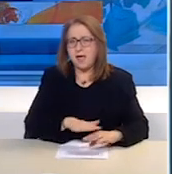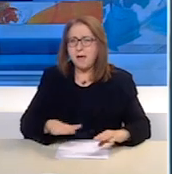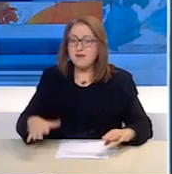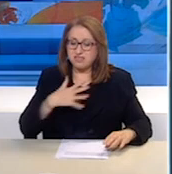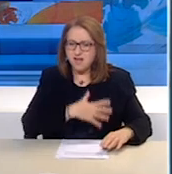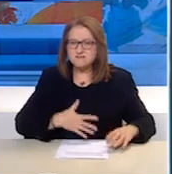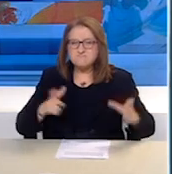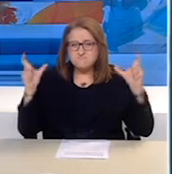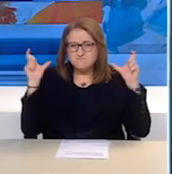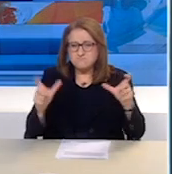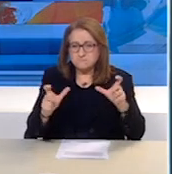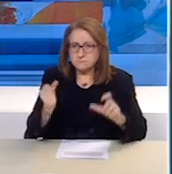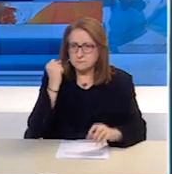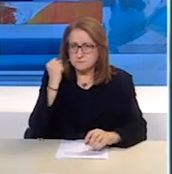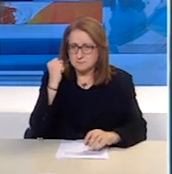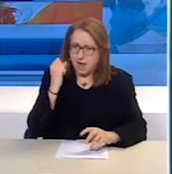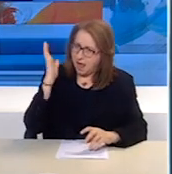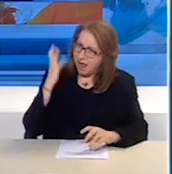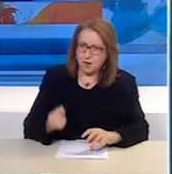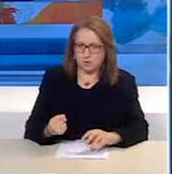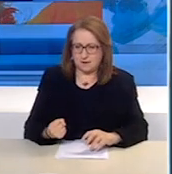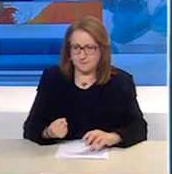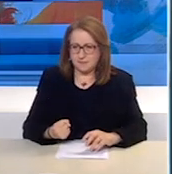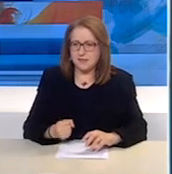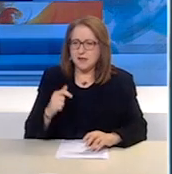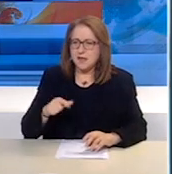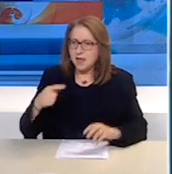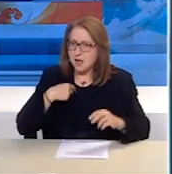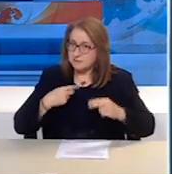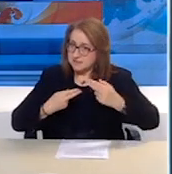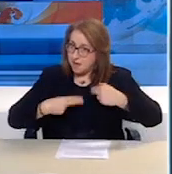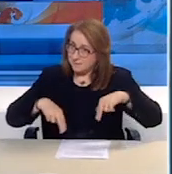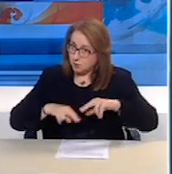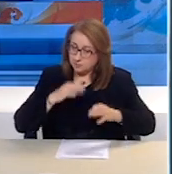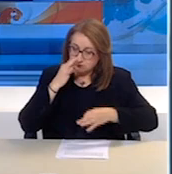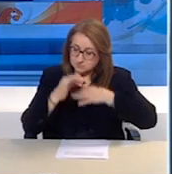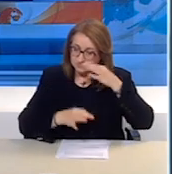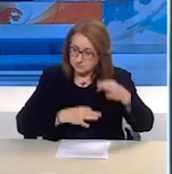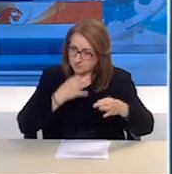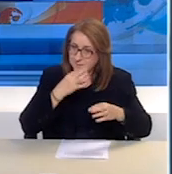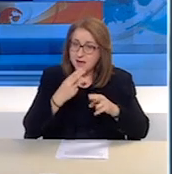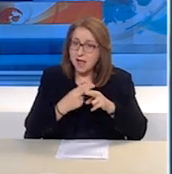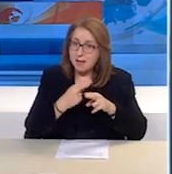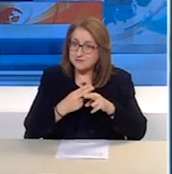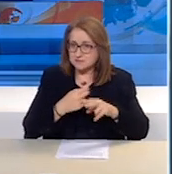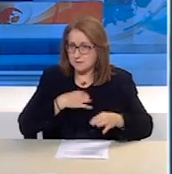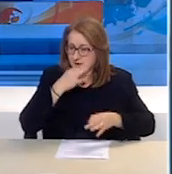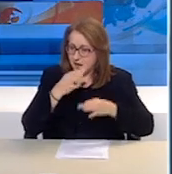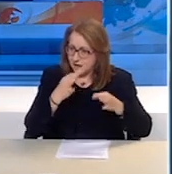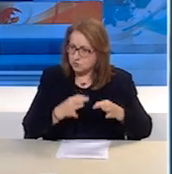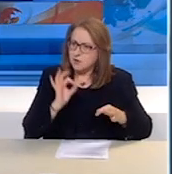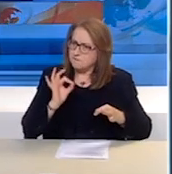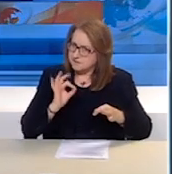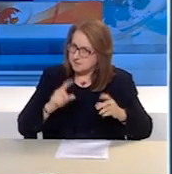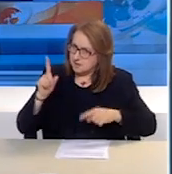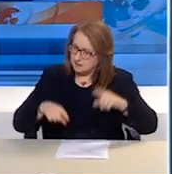Επιτροπή θεώρησε χρέος της να τοποθετηθεί επίσημα και το έκανε. Και συζητήθηκαν βέβαια και ενστάσεις,